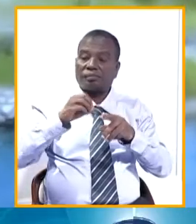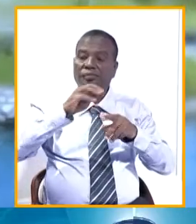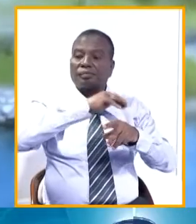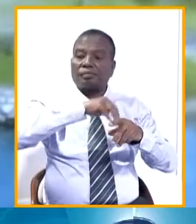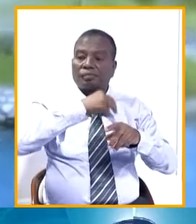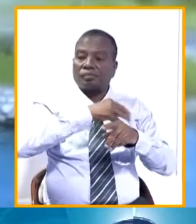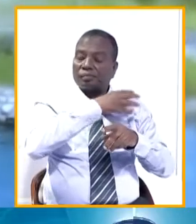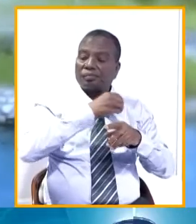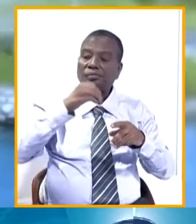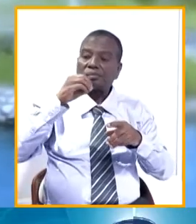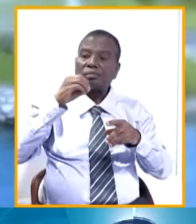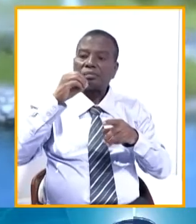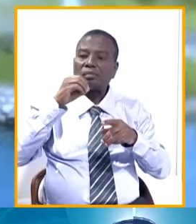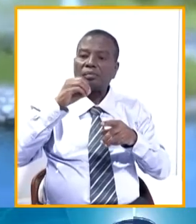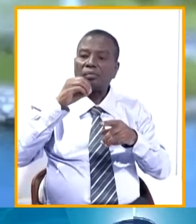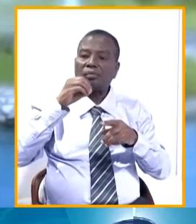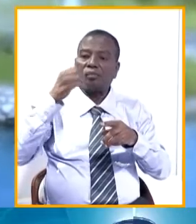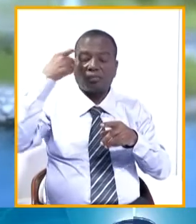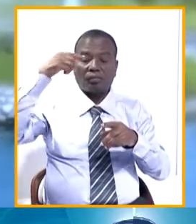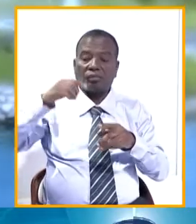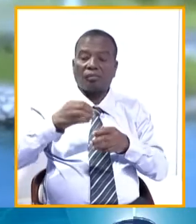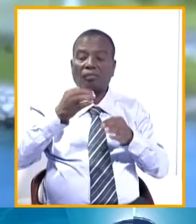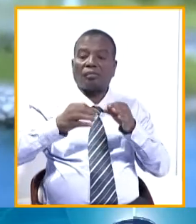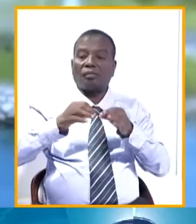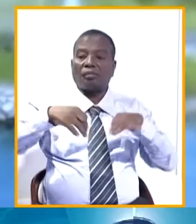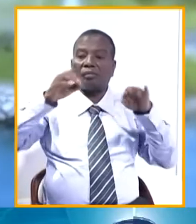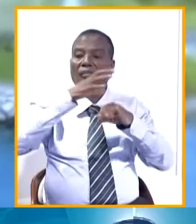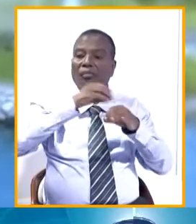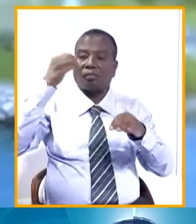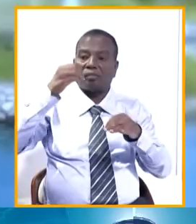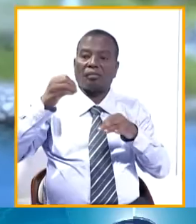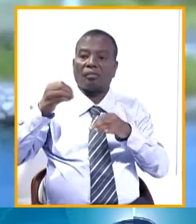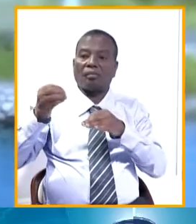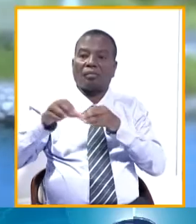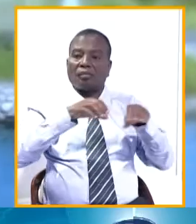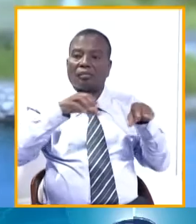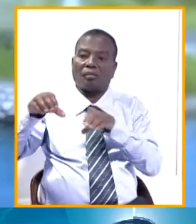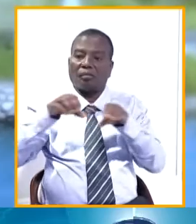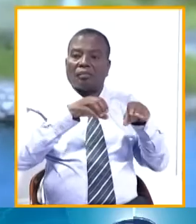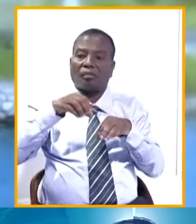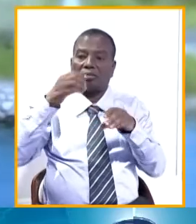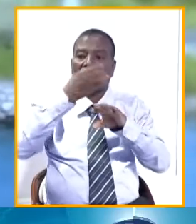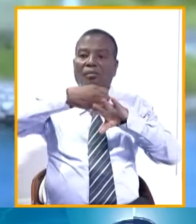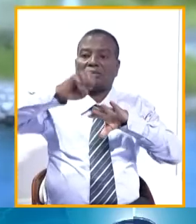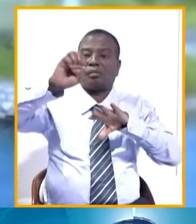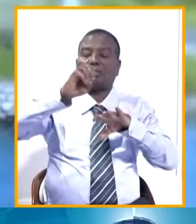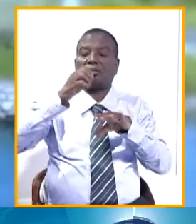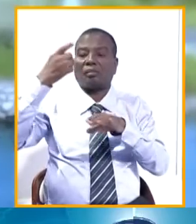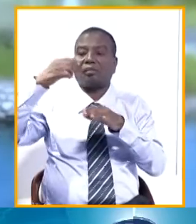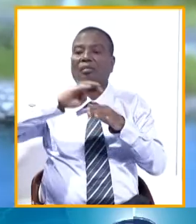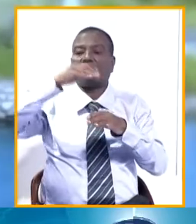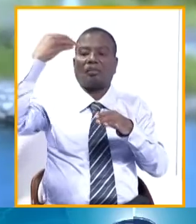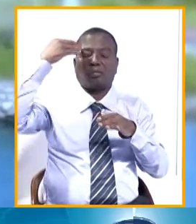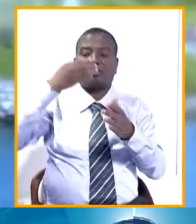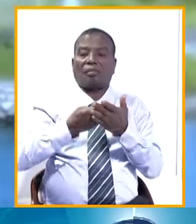utiliser cette plateforme digitalisée pour la validation de leurs déplacements effectués à l'extérieur. Le ministère